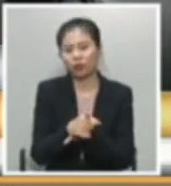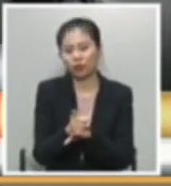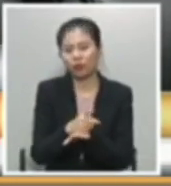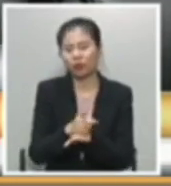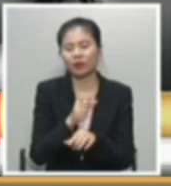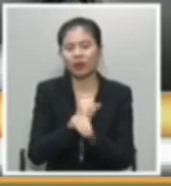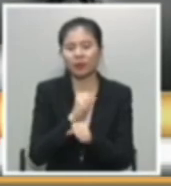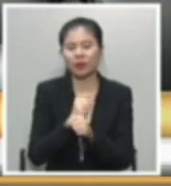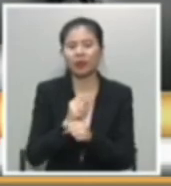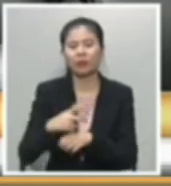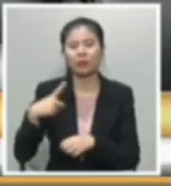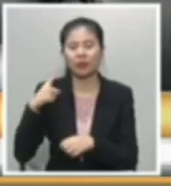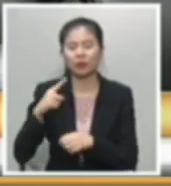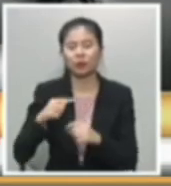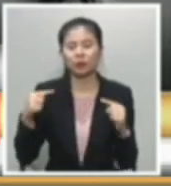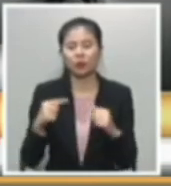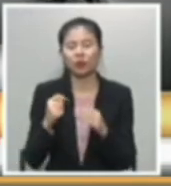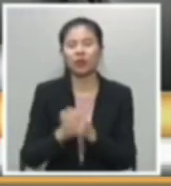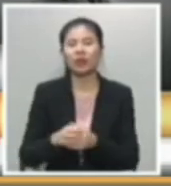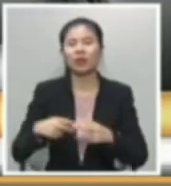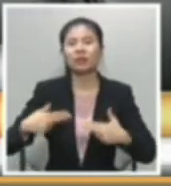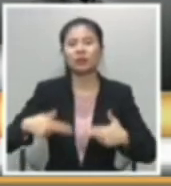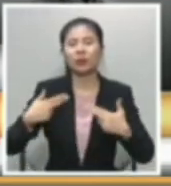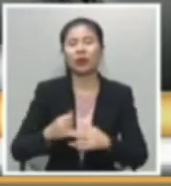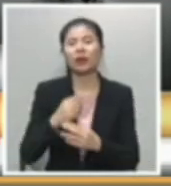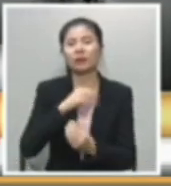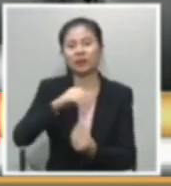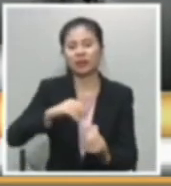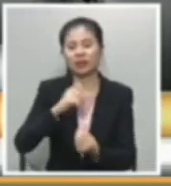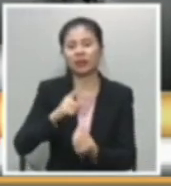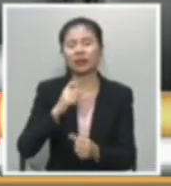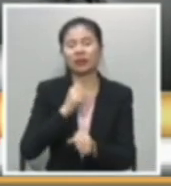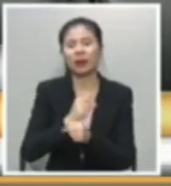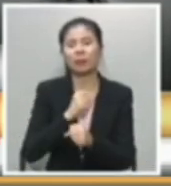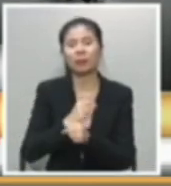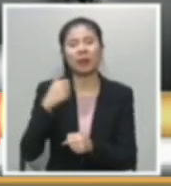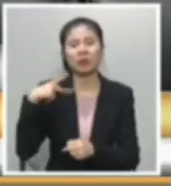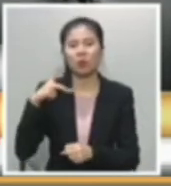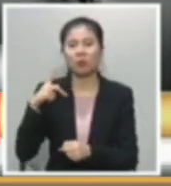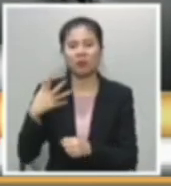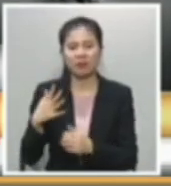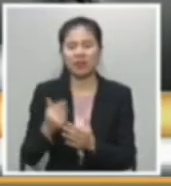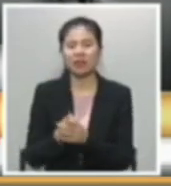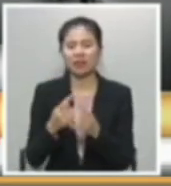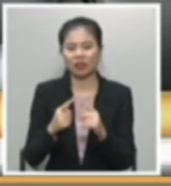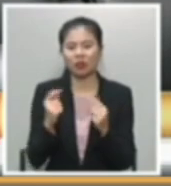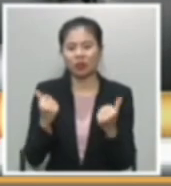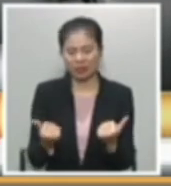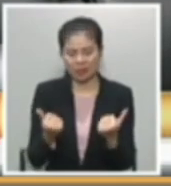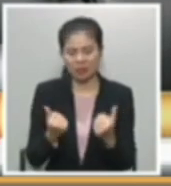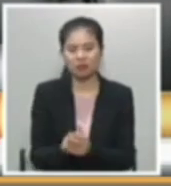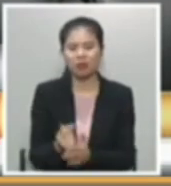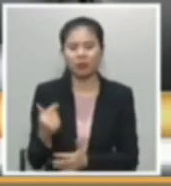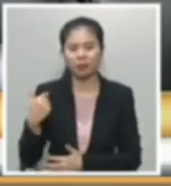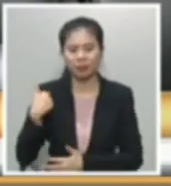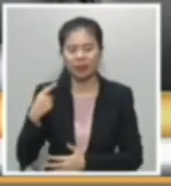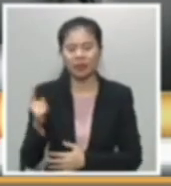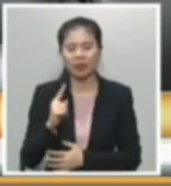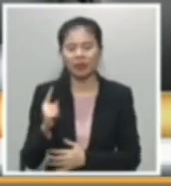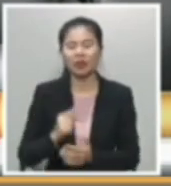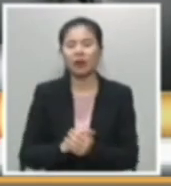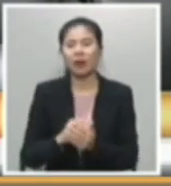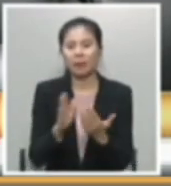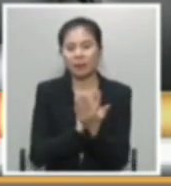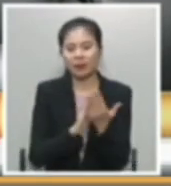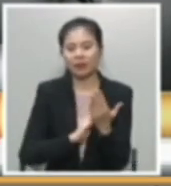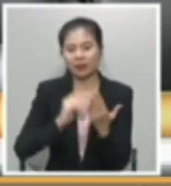ให้เกิดประโยชน์กับสงครามเศรษฐกิจที่เรากำลังเผชิญได้สิ่งที่เราต้องการตอนนี้คือเราต้องทำให้ประเทศเ